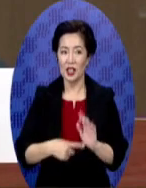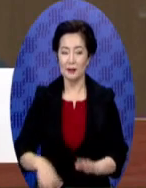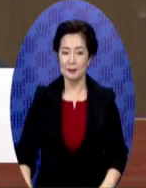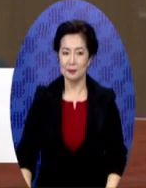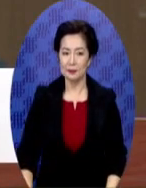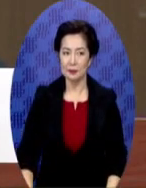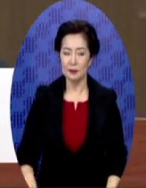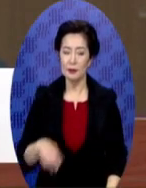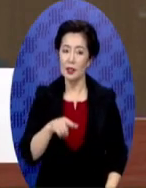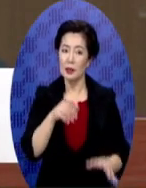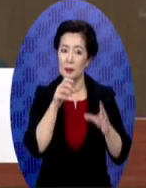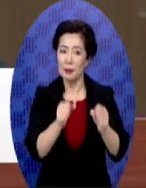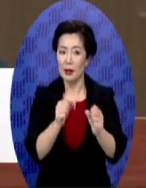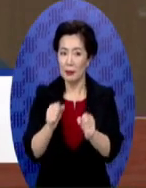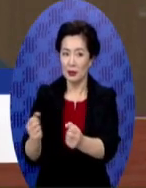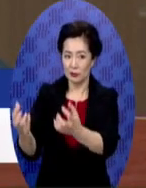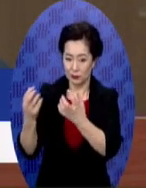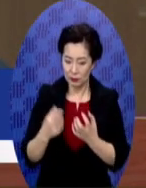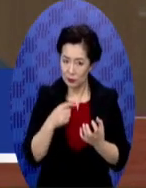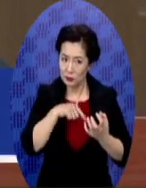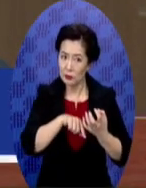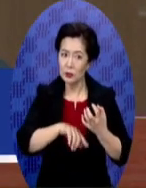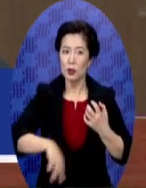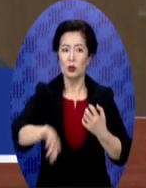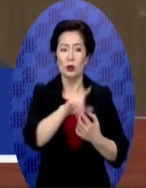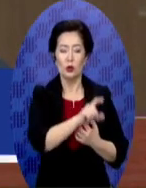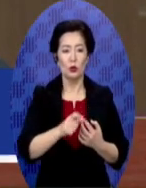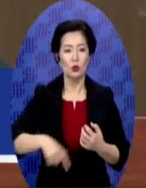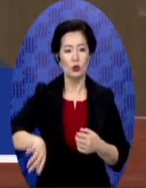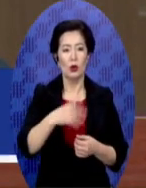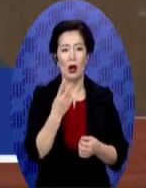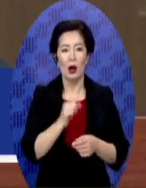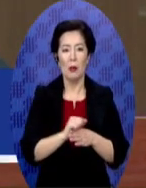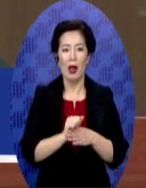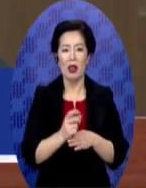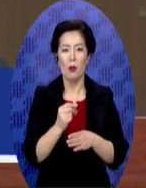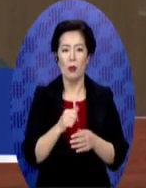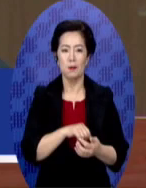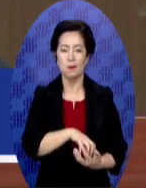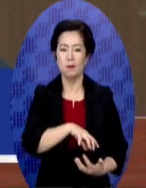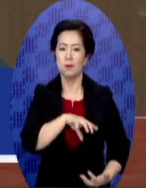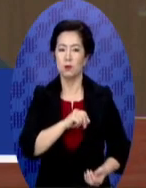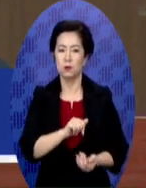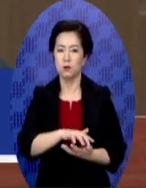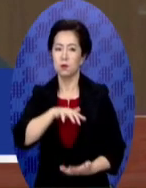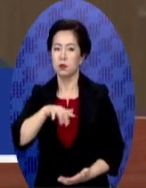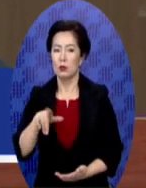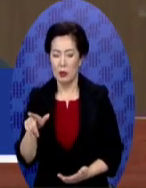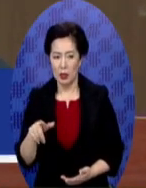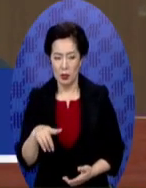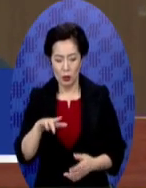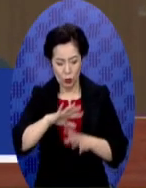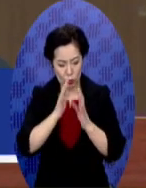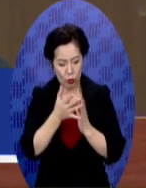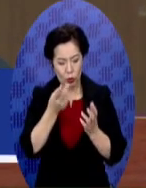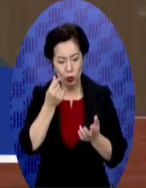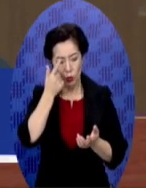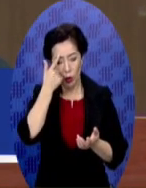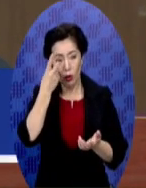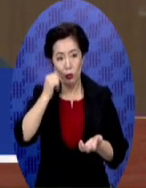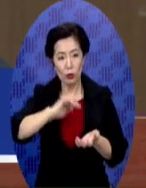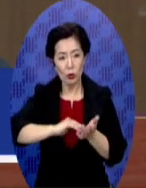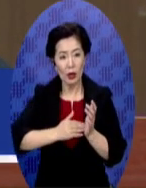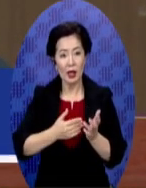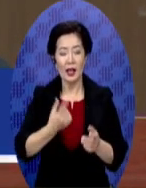Энэ баримтлагын үед маш хэмжээний бэлэн мөнгө хураагдсан асуудал байгаа. Та бүхэн анзаарсан байх, нийт төгрөгөөр одоо тооцох юм бол